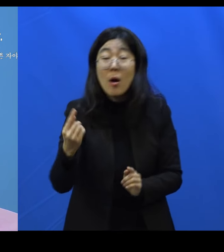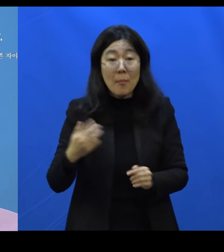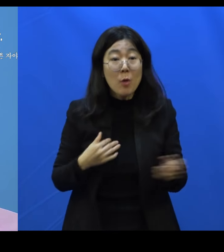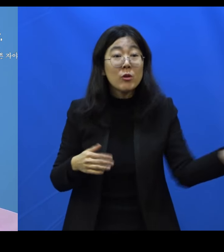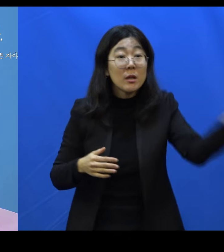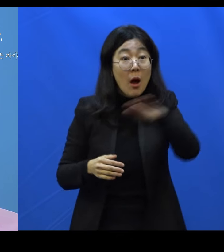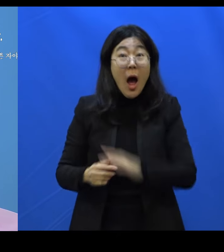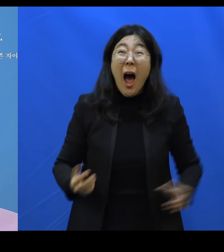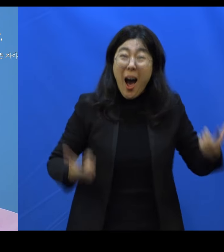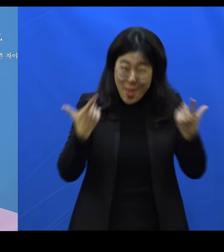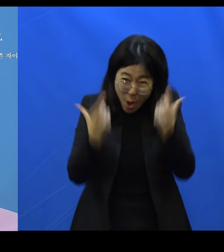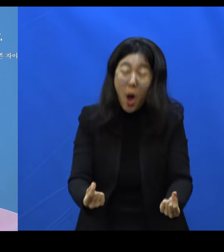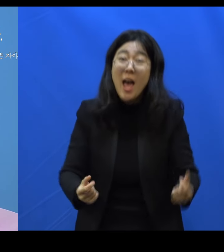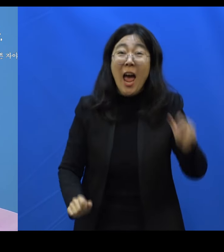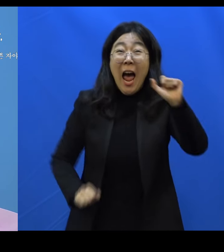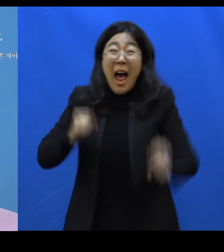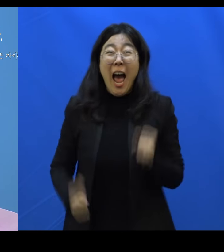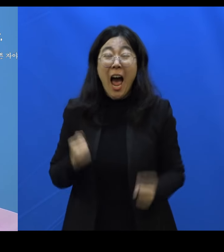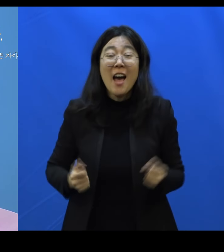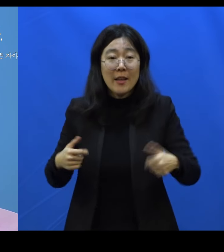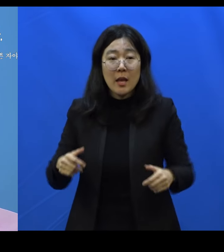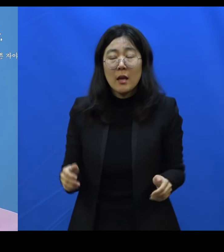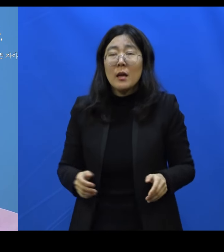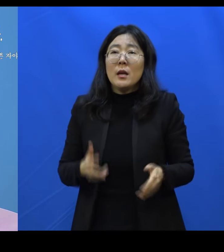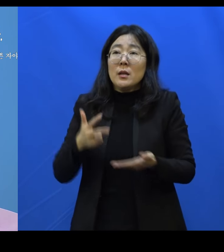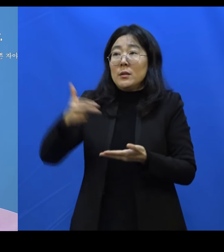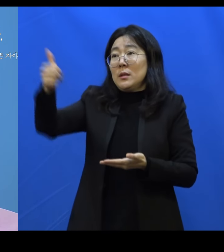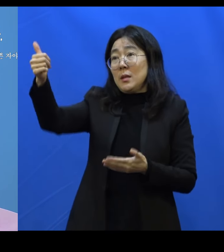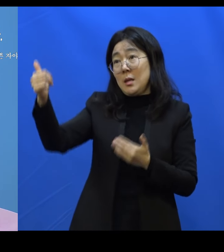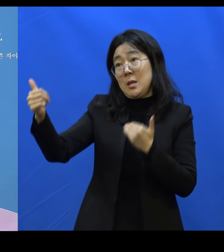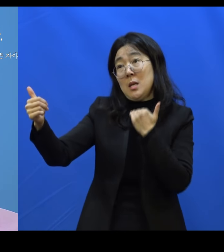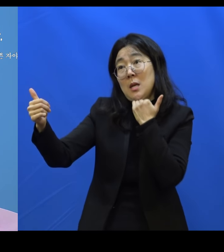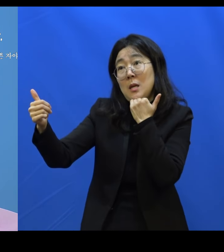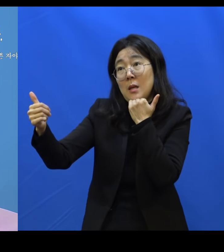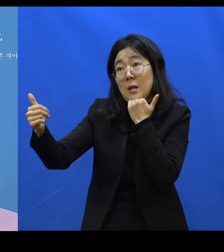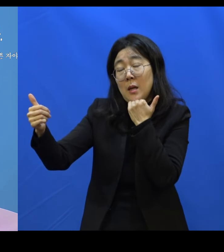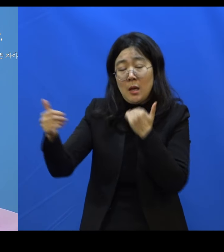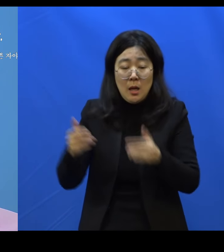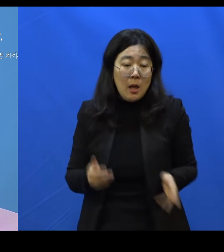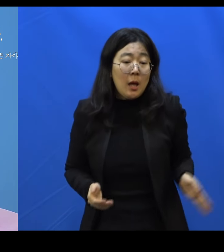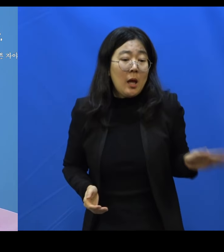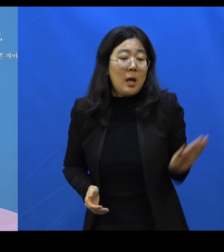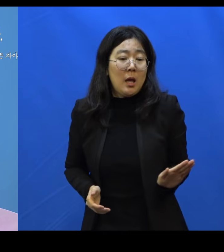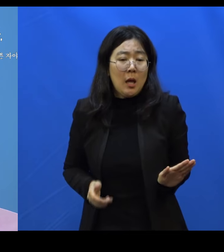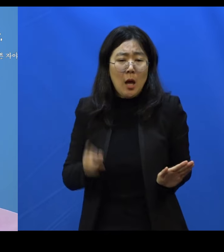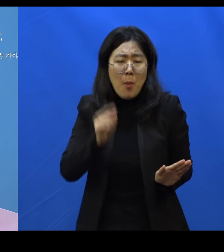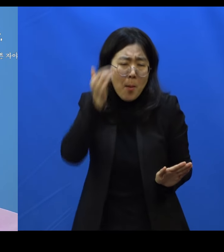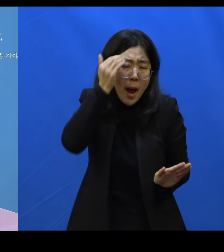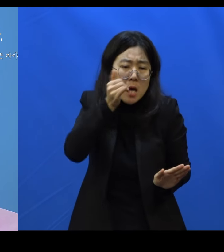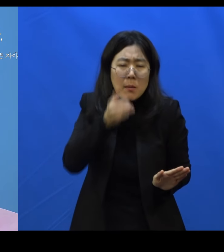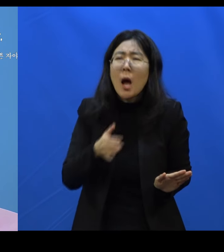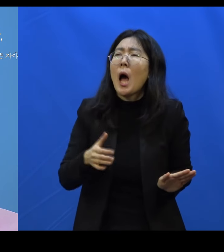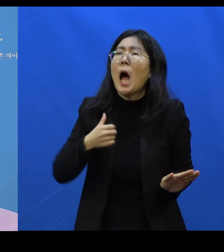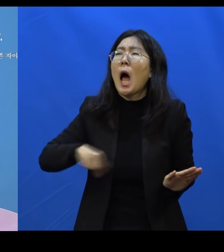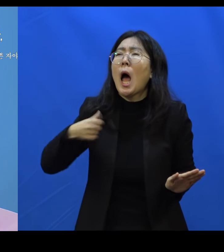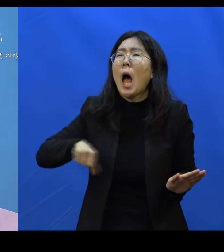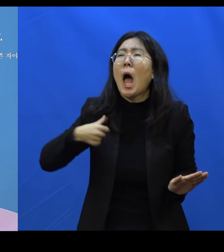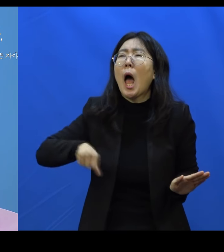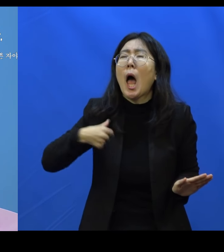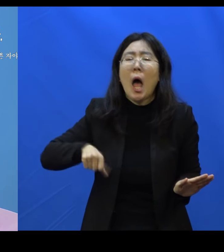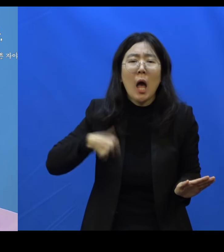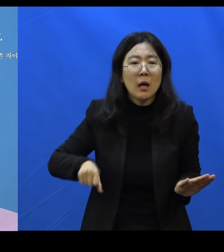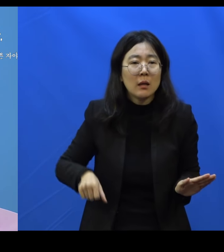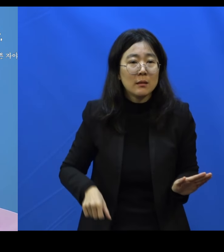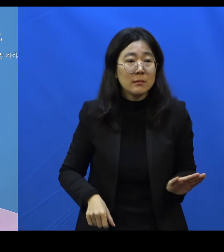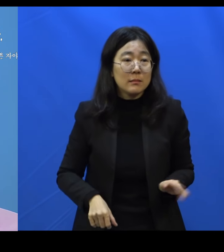주님께 다가가기는커녕 무관심할 때가 많습니다. 조금만 장애물이 생겨도 꼼짝 못하고, 심지어 문 앞에서